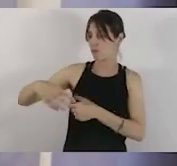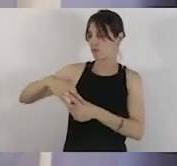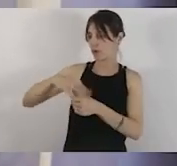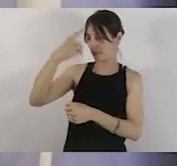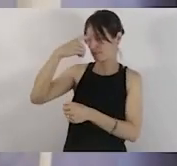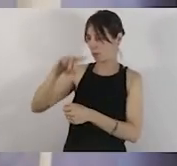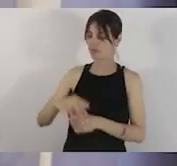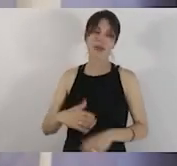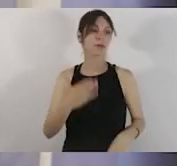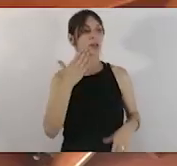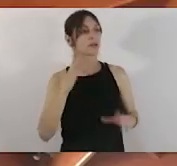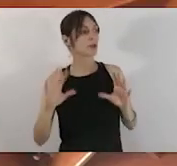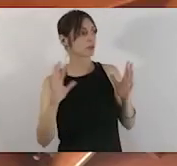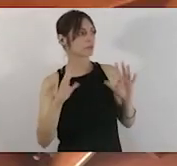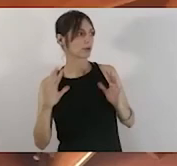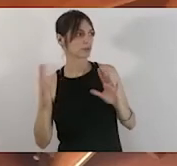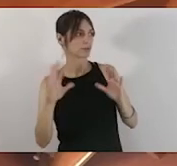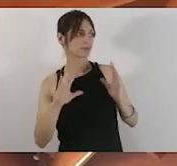Merci.